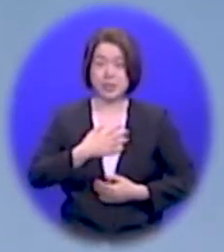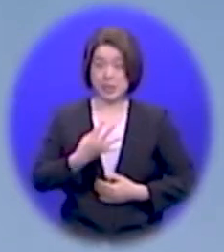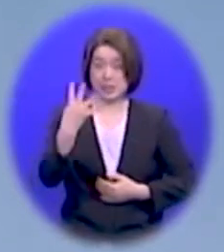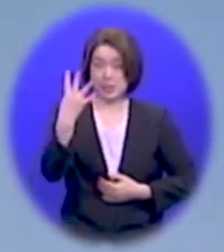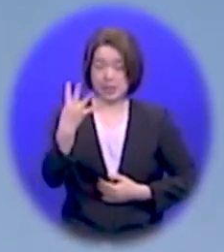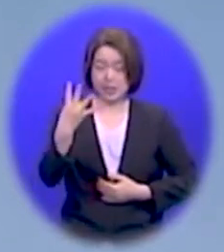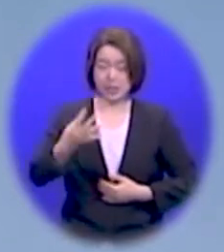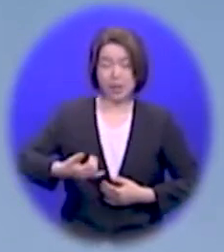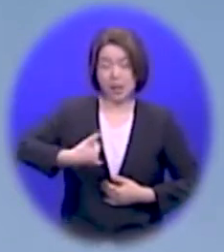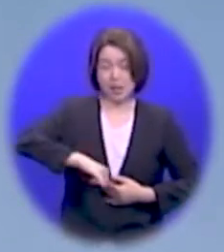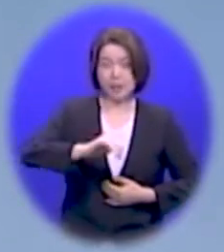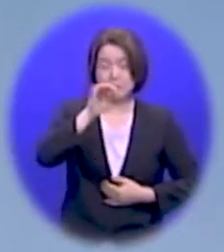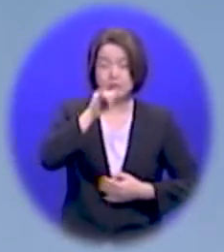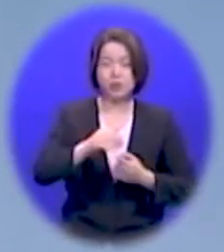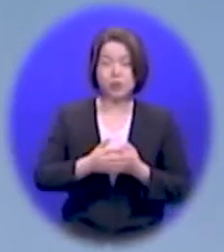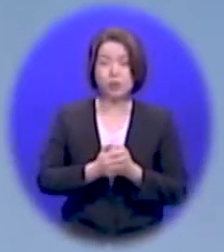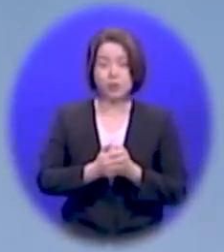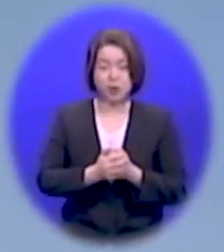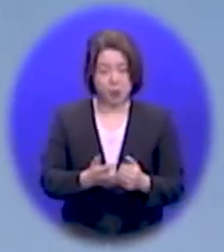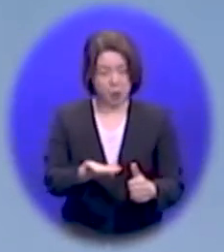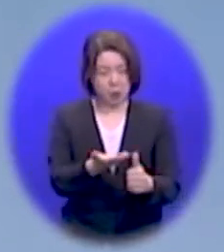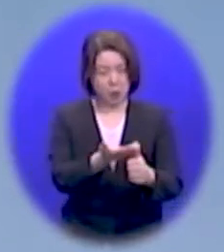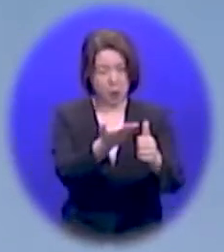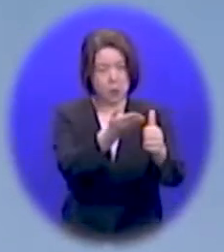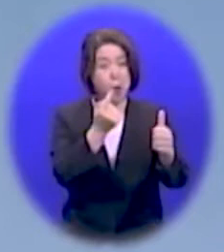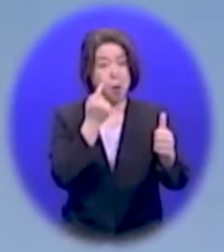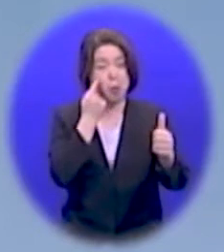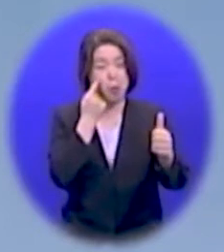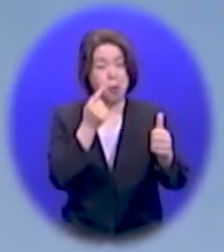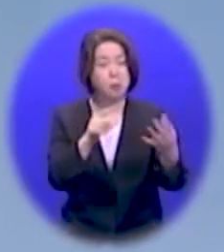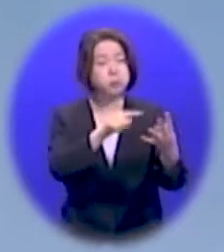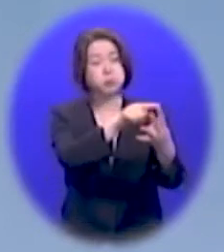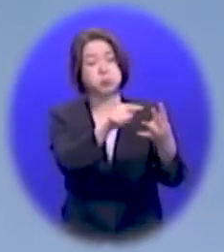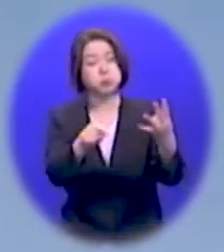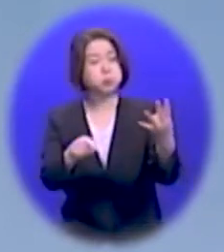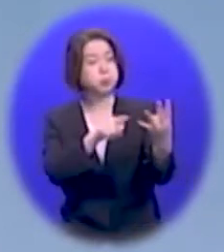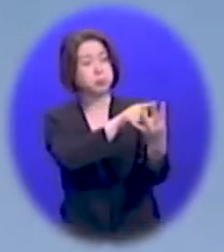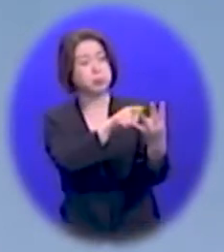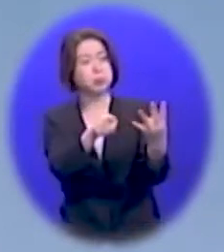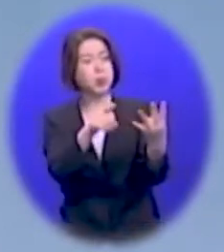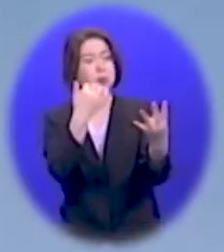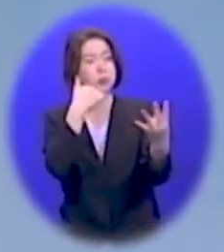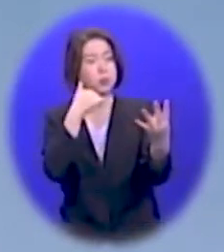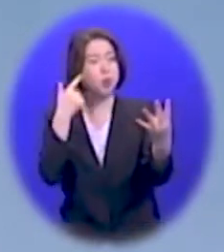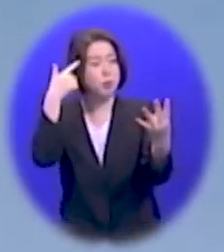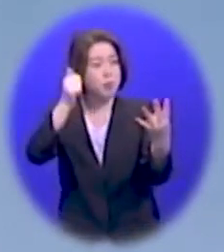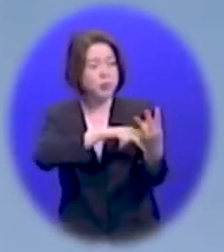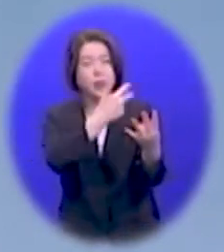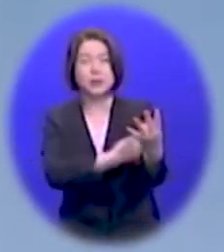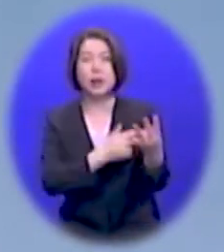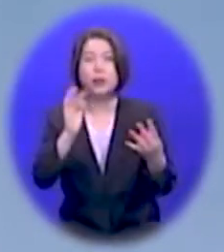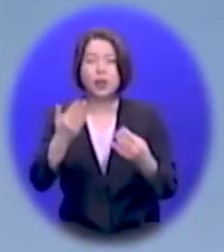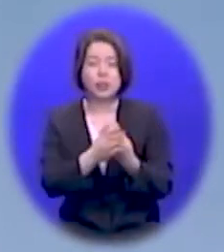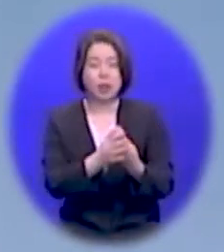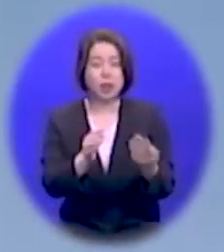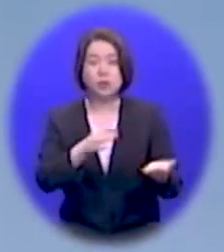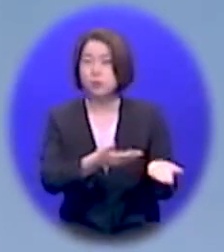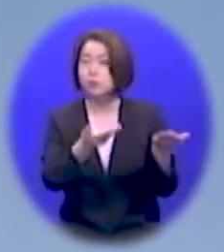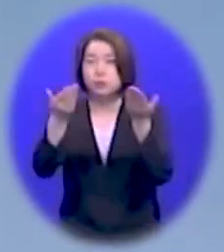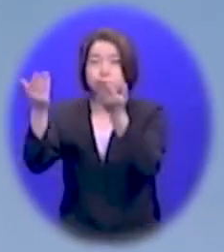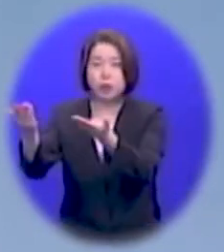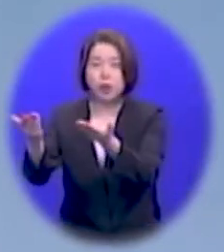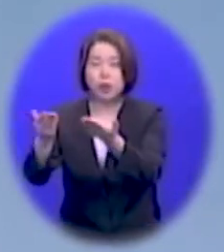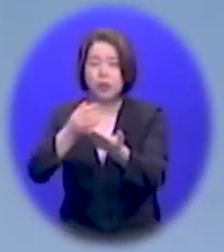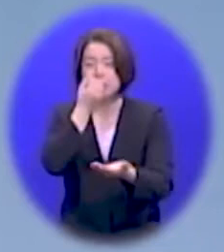놓고 조금 길러 본 다음에 그 중에서 목사 될 만한 자격이 있겠다 그런 애를 바쳐야 이게